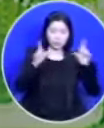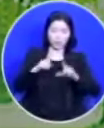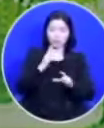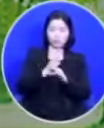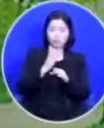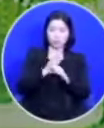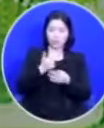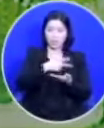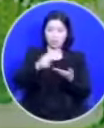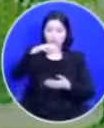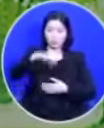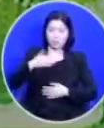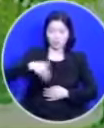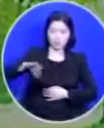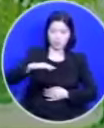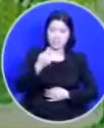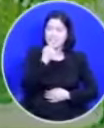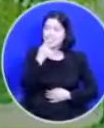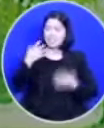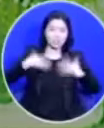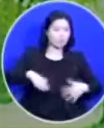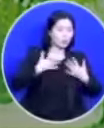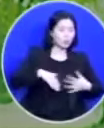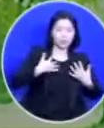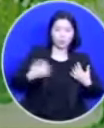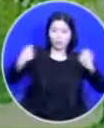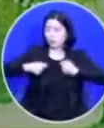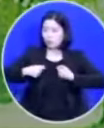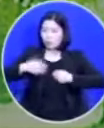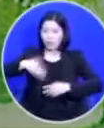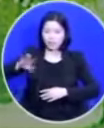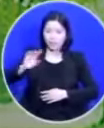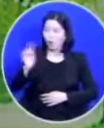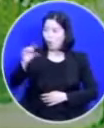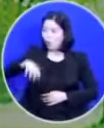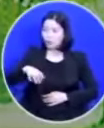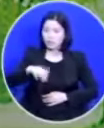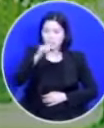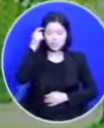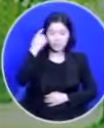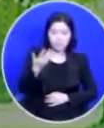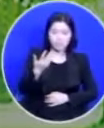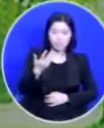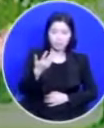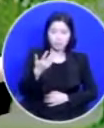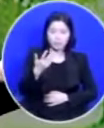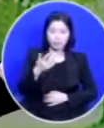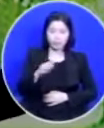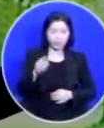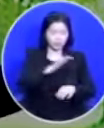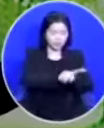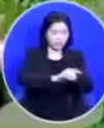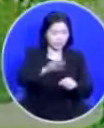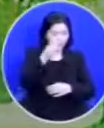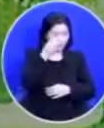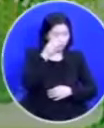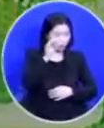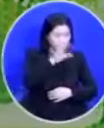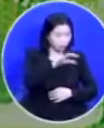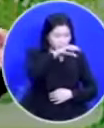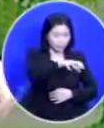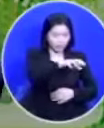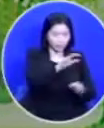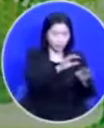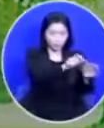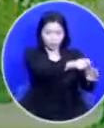주님 앞에 가야된다고 그러니까 히노키 노티 노 가지고 가야 돼 그 히 어딨지 그래서 그 잘 보이는 데다가 옷장의 잘 둔